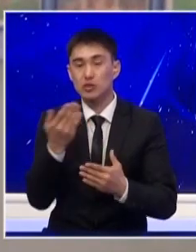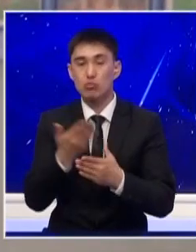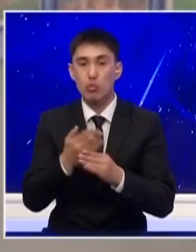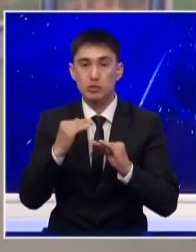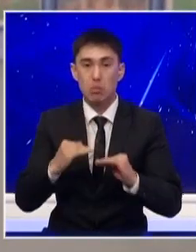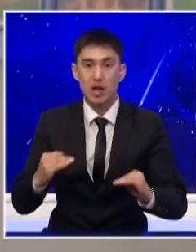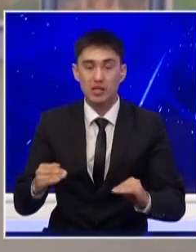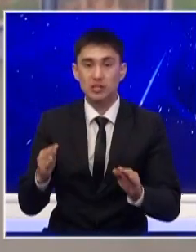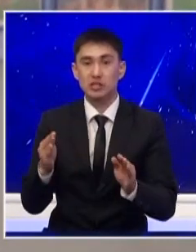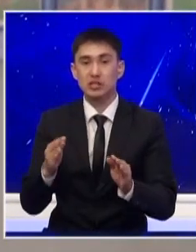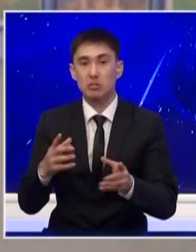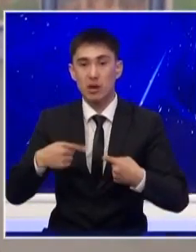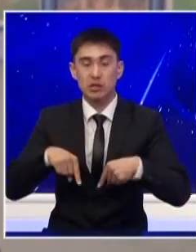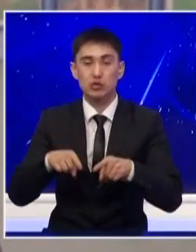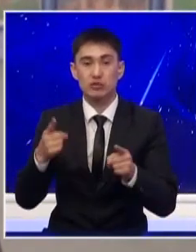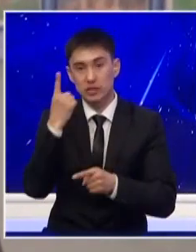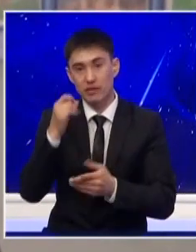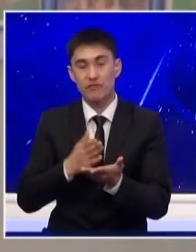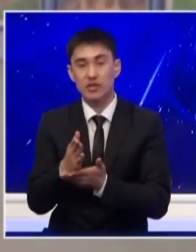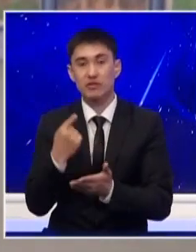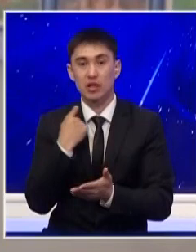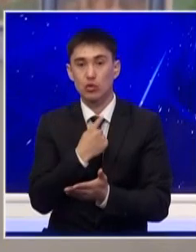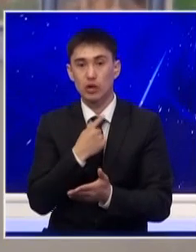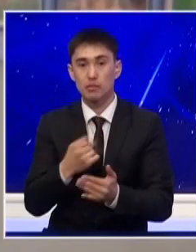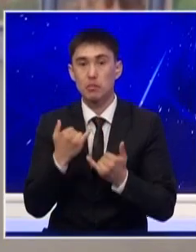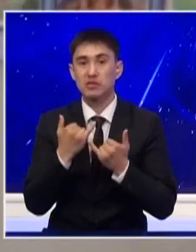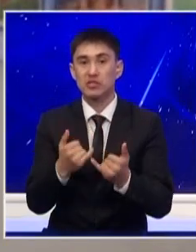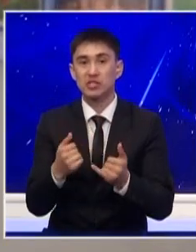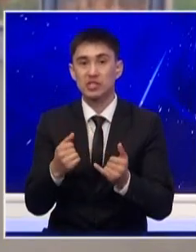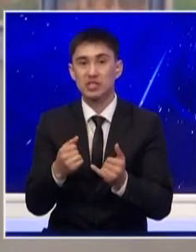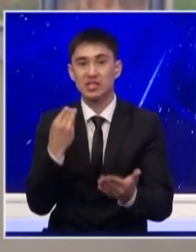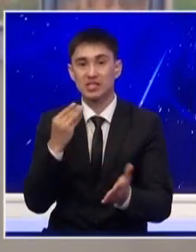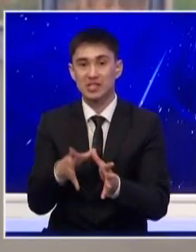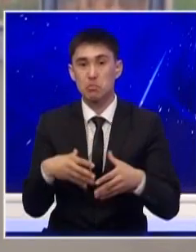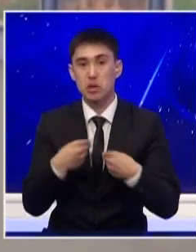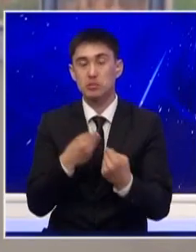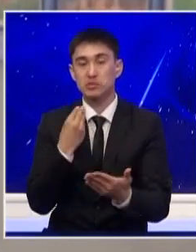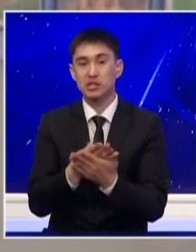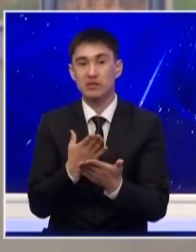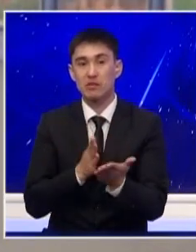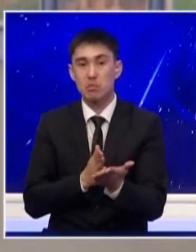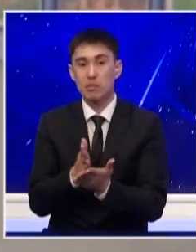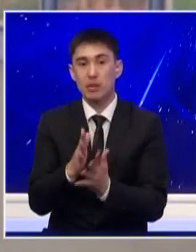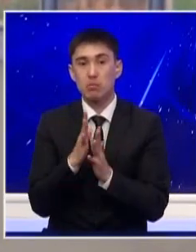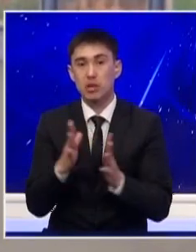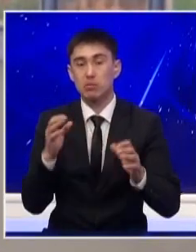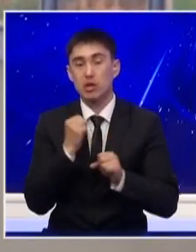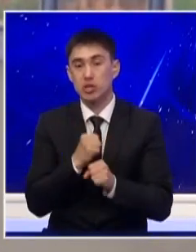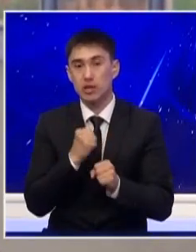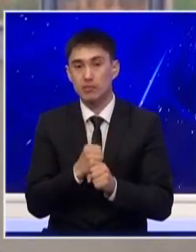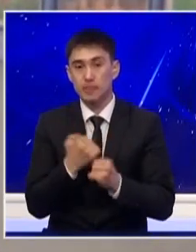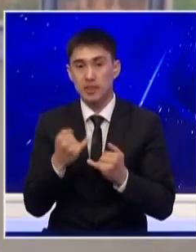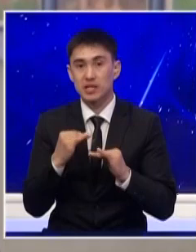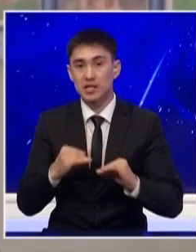младшим. Нынешняя встреча организована с Советом ветеранов Талдыкургана и посвящена семейным ценностям. В этом направлении проделана большая работа. И вот